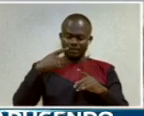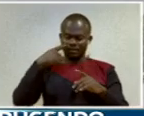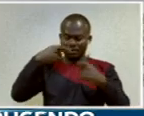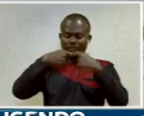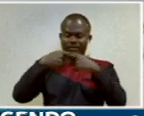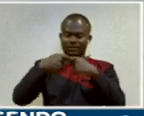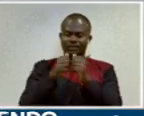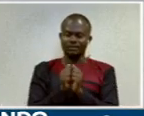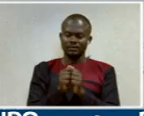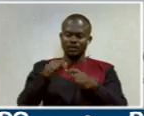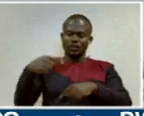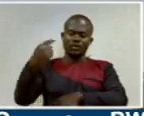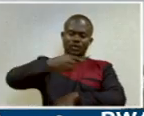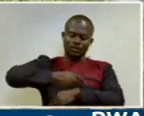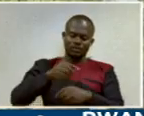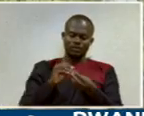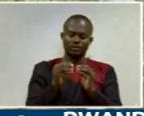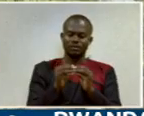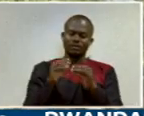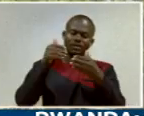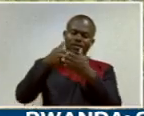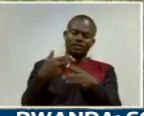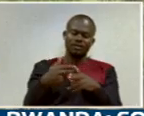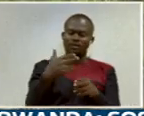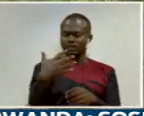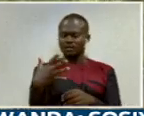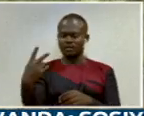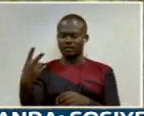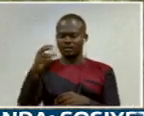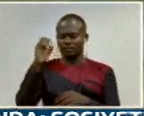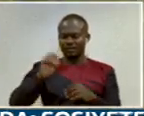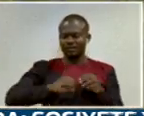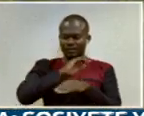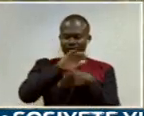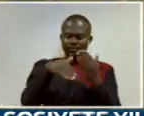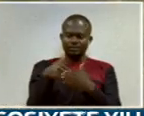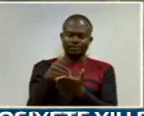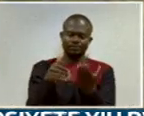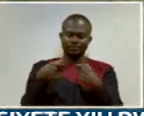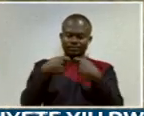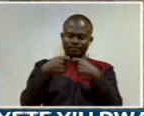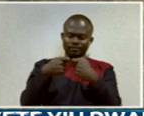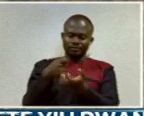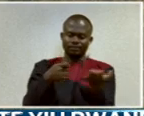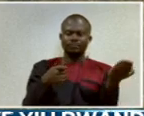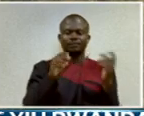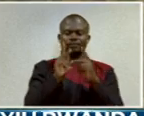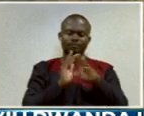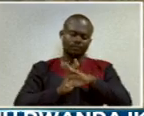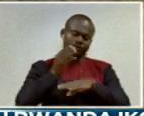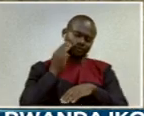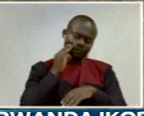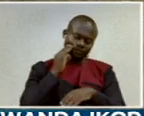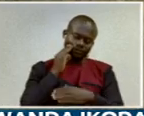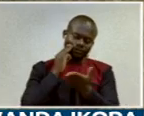n'amashanyarazi. Uyu munsi uyu mubare ugera kuri 52% y'ingo zose aho aya amashanyarazi hari abantu bagera kuri